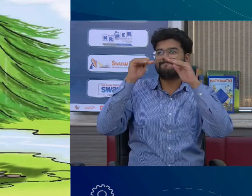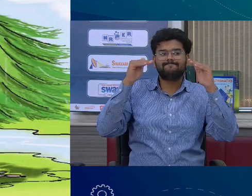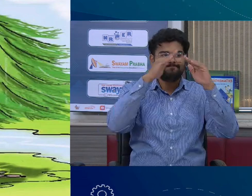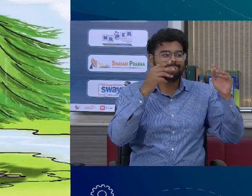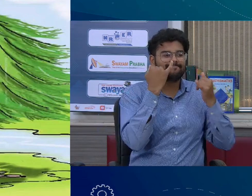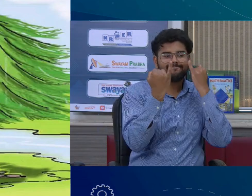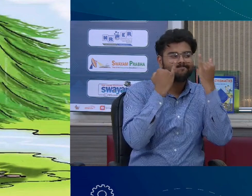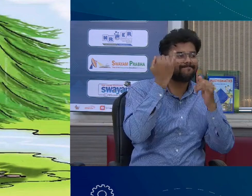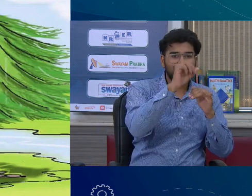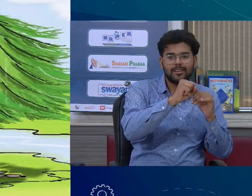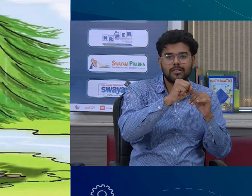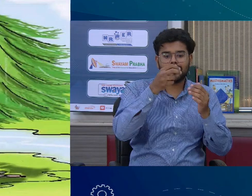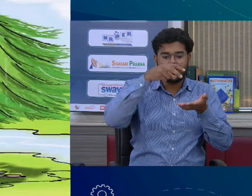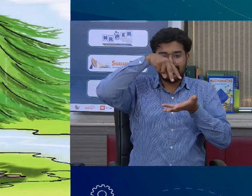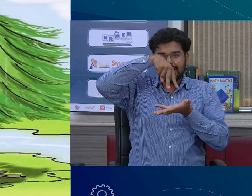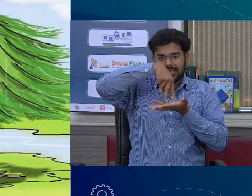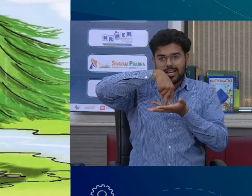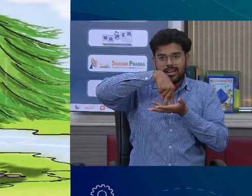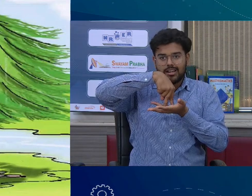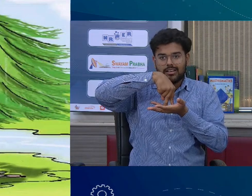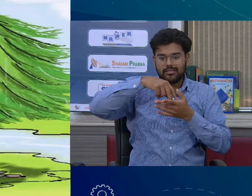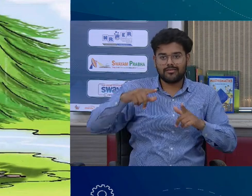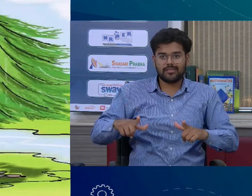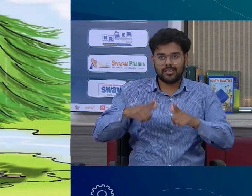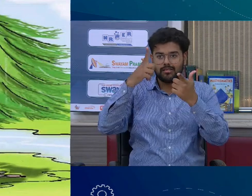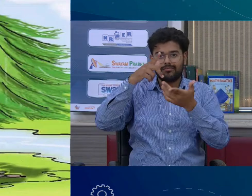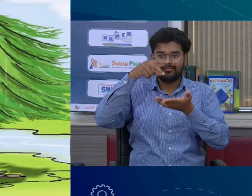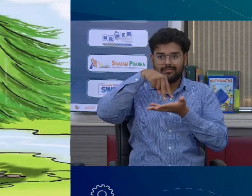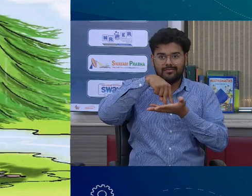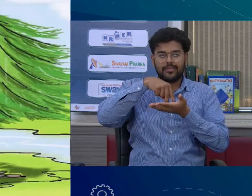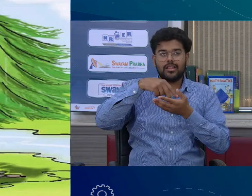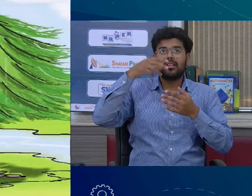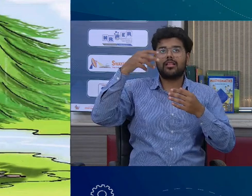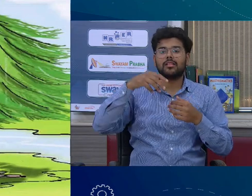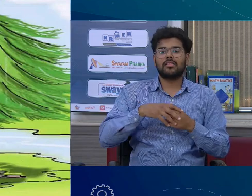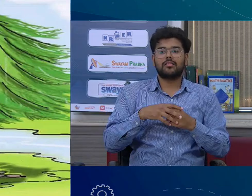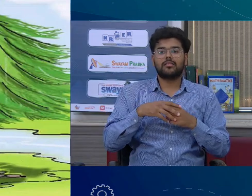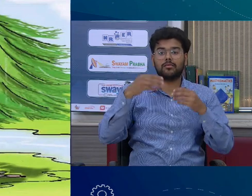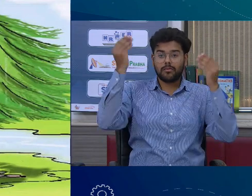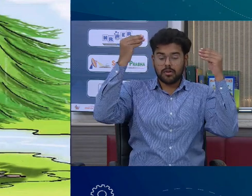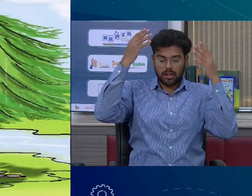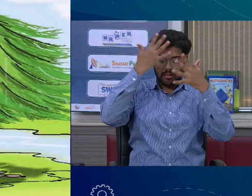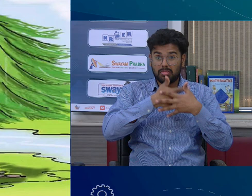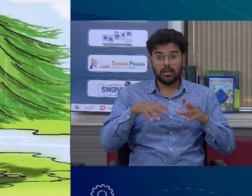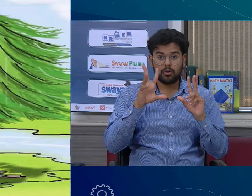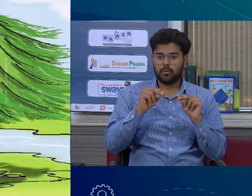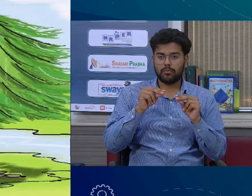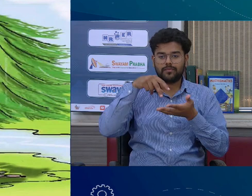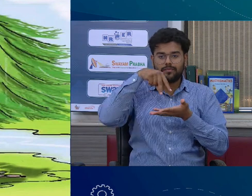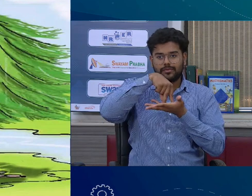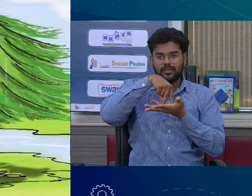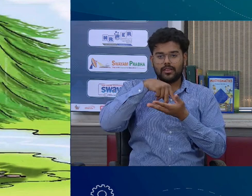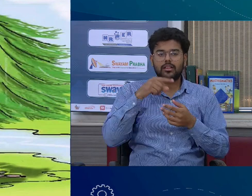फिर इधर उधर देखने लगा जहां वो खड़ा हो सकता है और भीगे भी ना. तो उसको नजर आया ये सुंदर सा एक फर